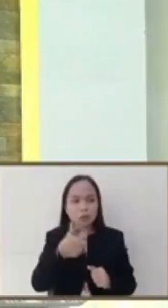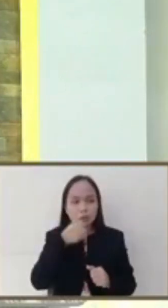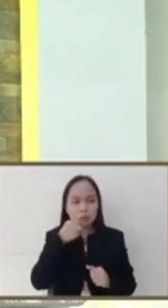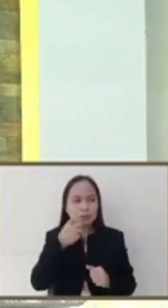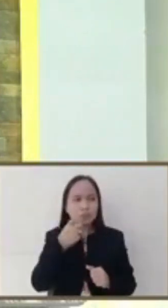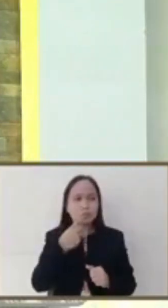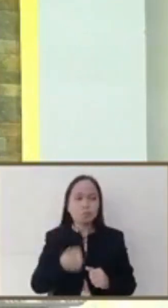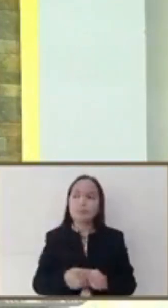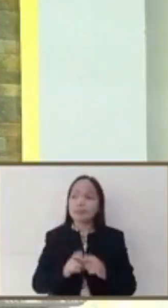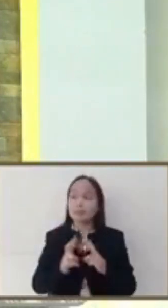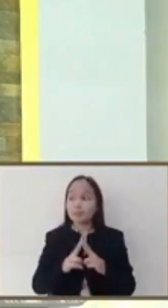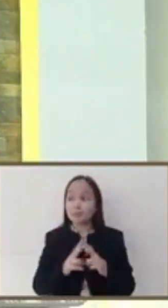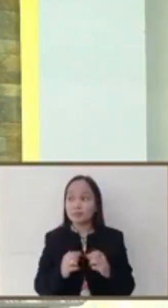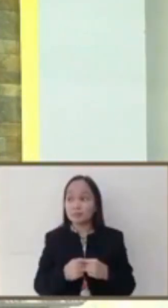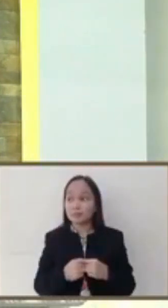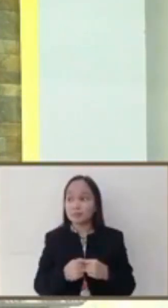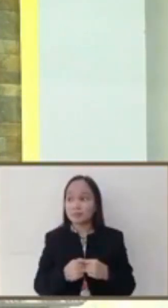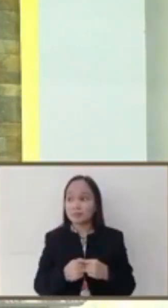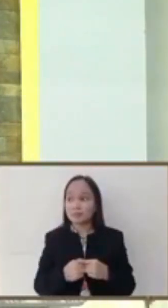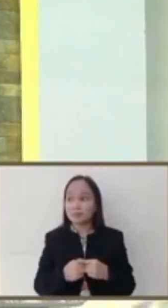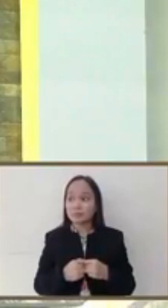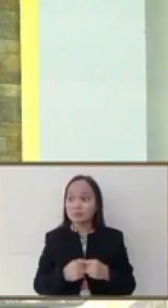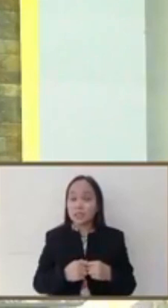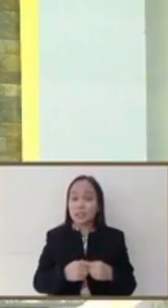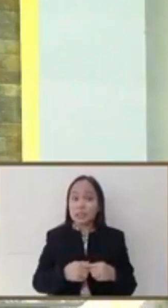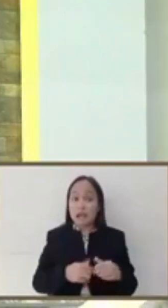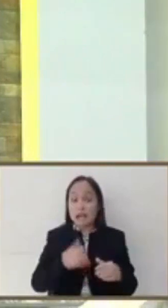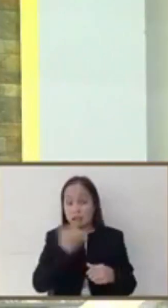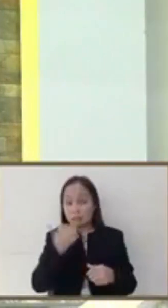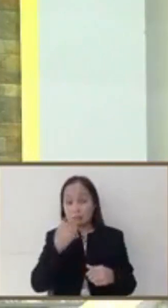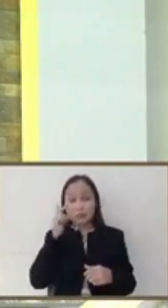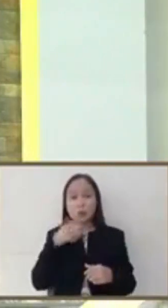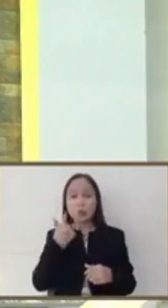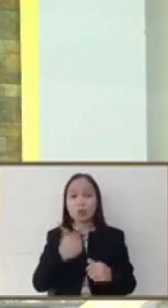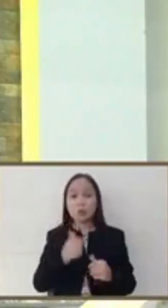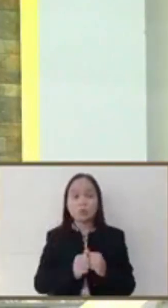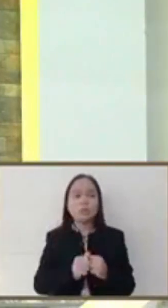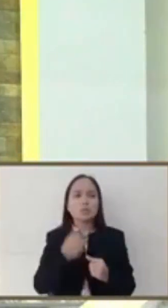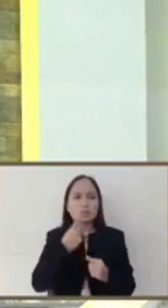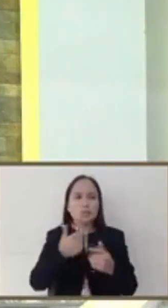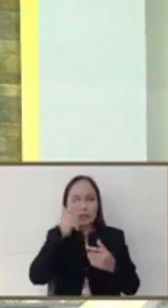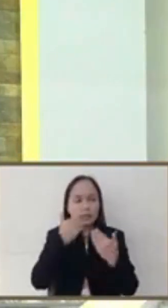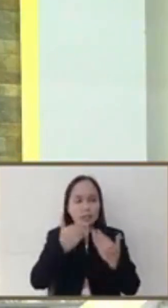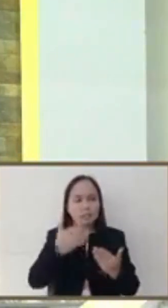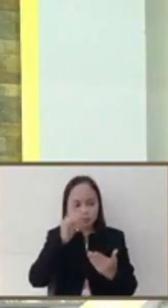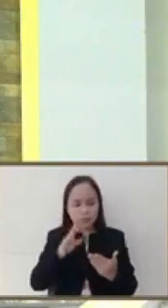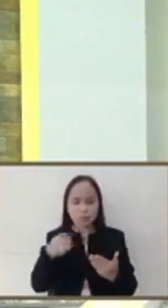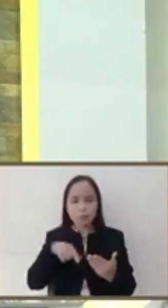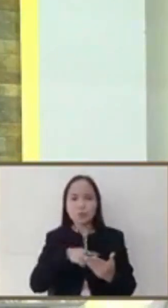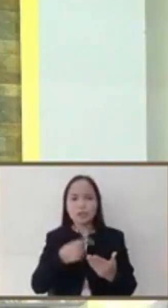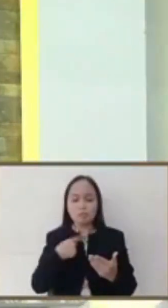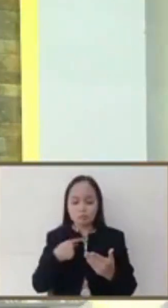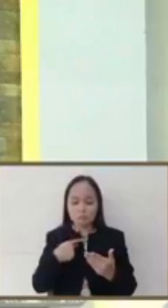Minsan kahit na nga ho yung hindi naman ang galing dito sa atin, sasabihin nila, salamat sa Panginoon, kasama natin ngayon yung pastor